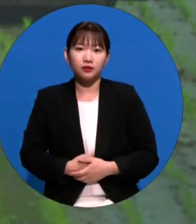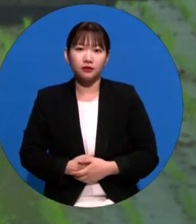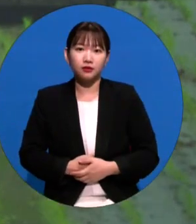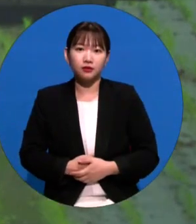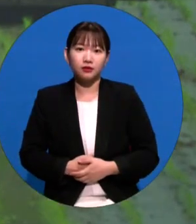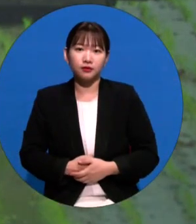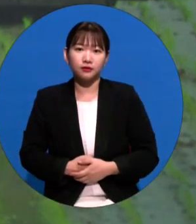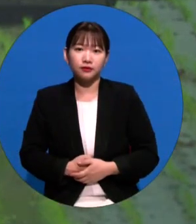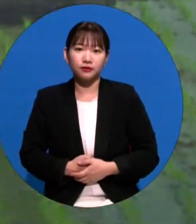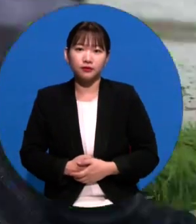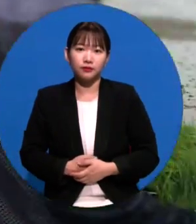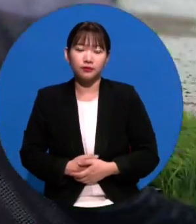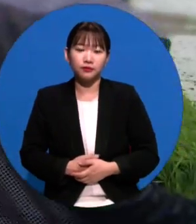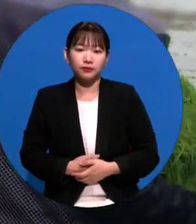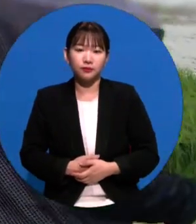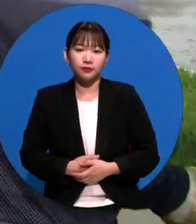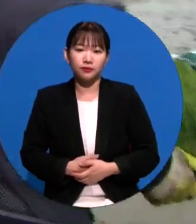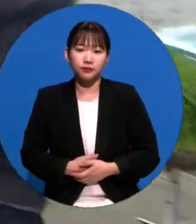기자입니다.